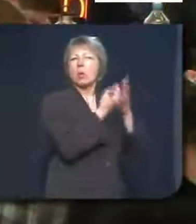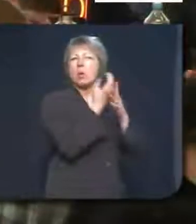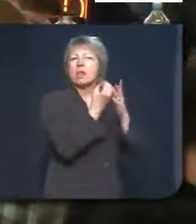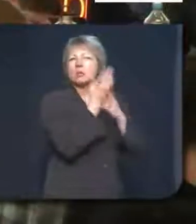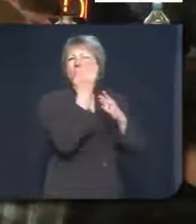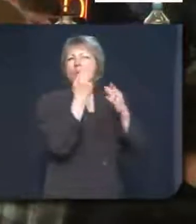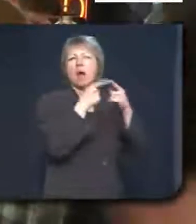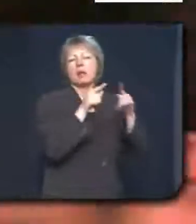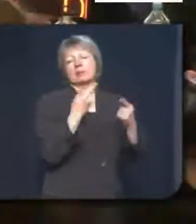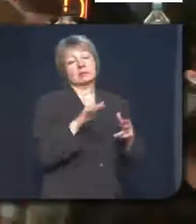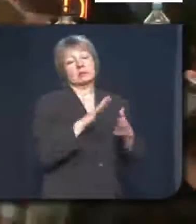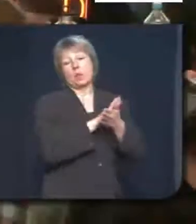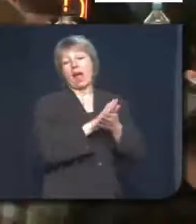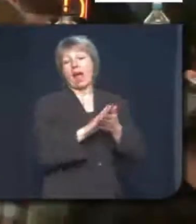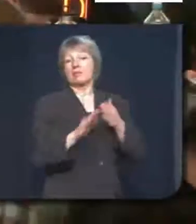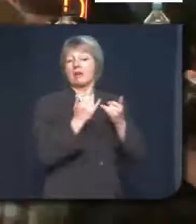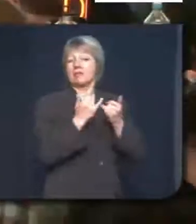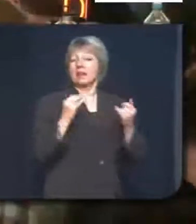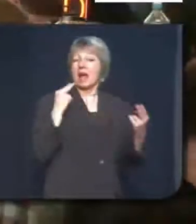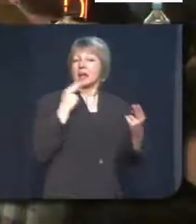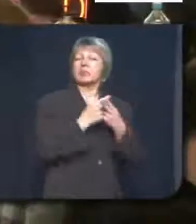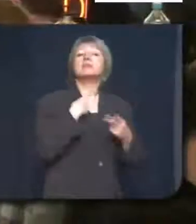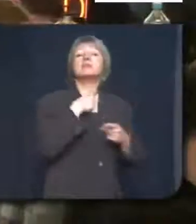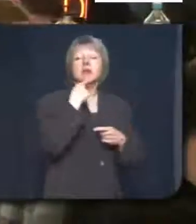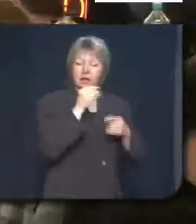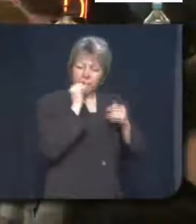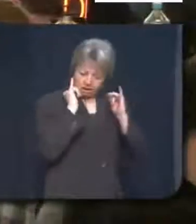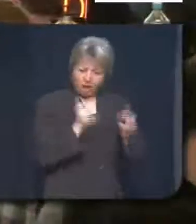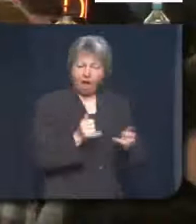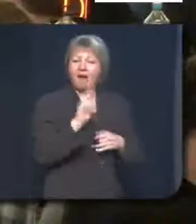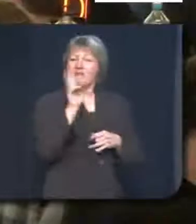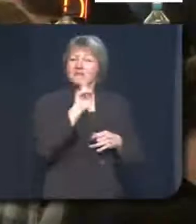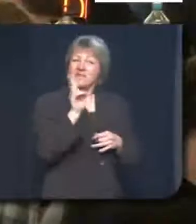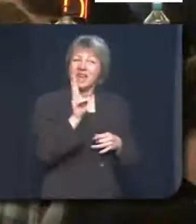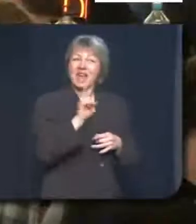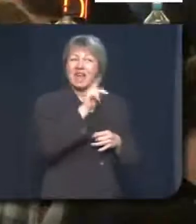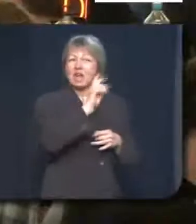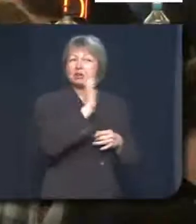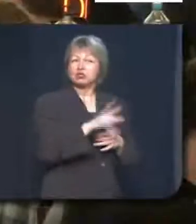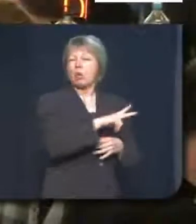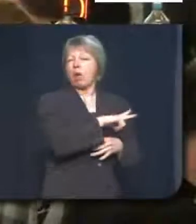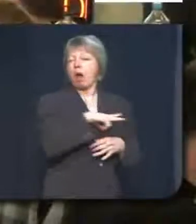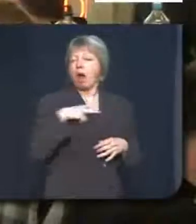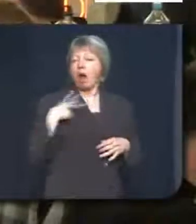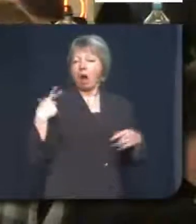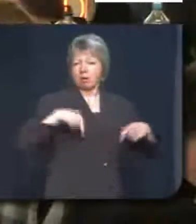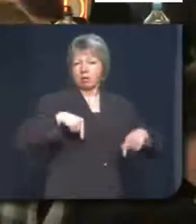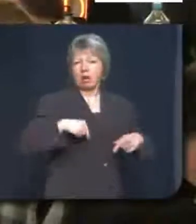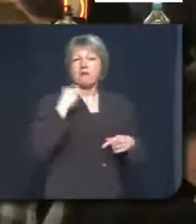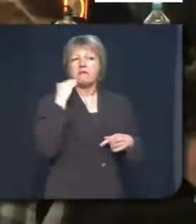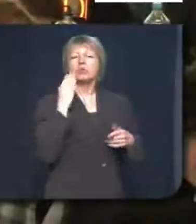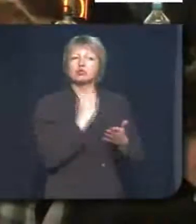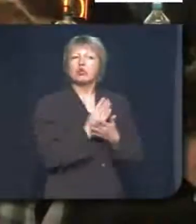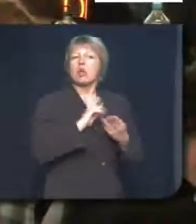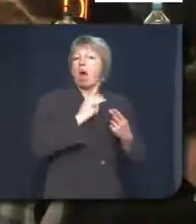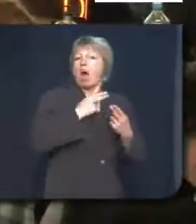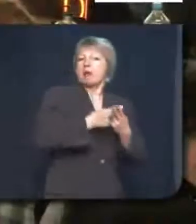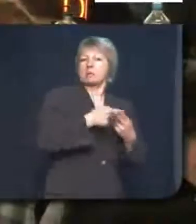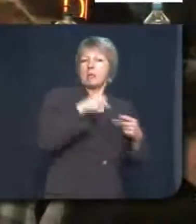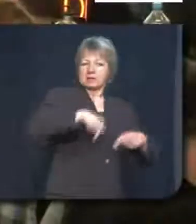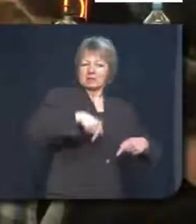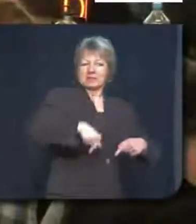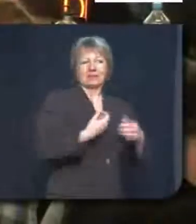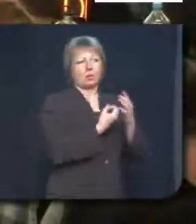es ist nicht so einfach also ich sage ja für für Leute die schon lange hier wohnen und schon angepasst sind zu